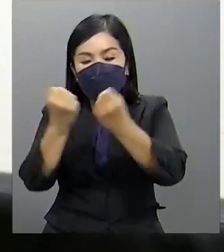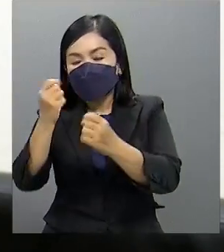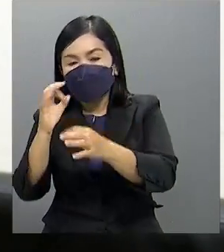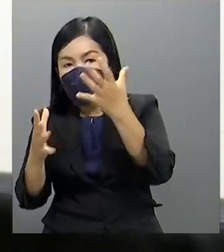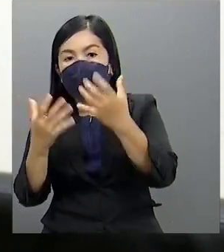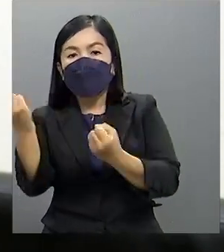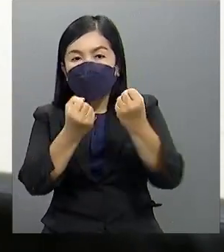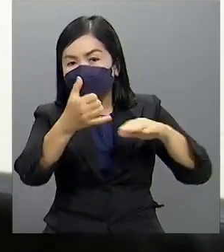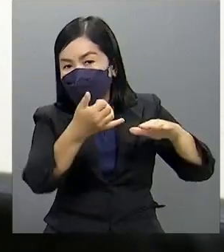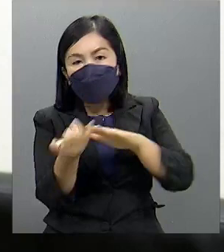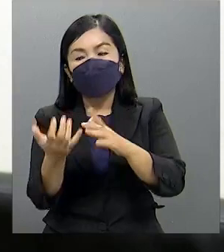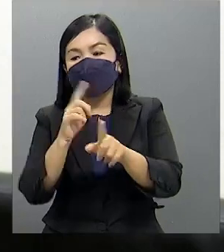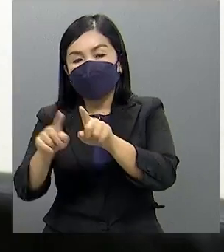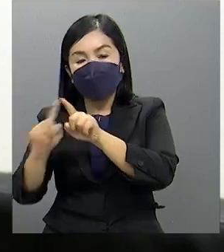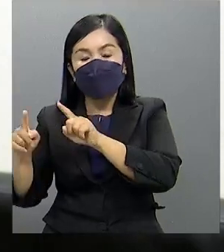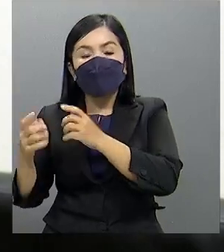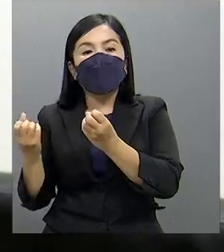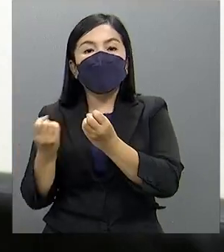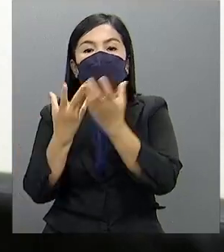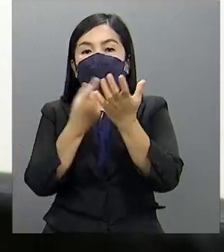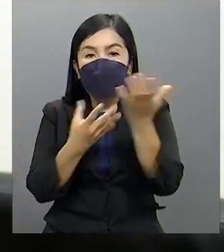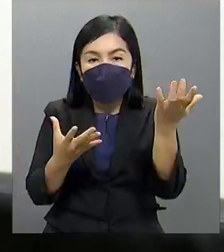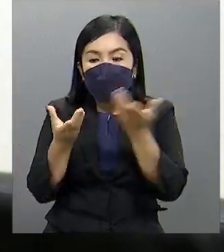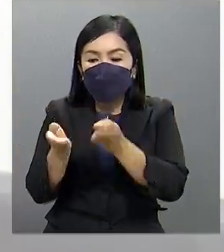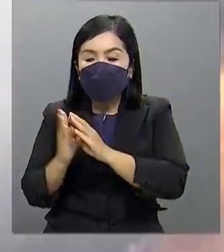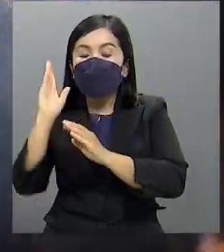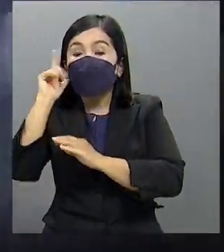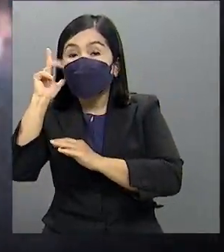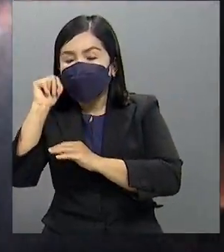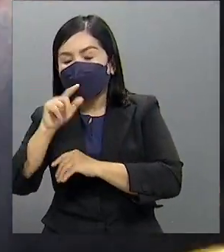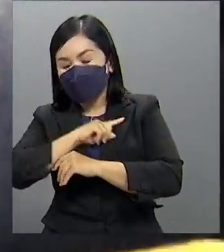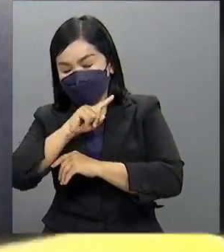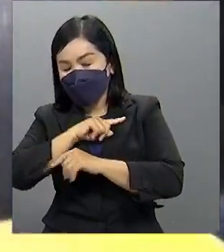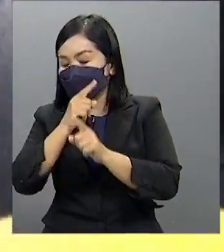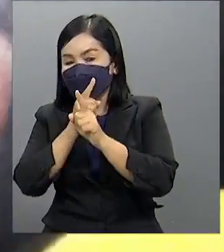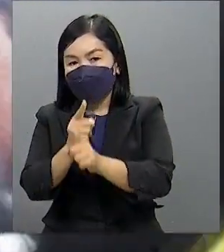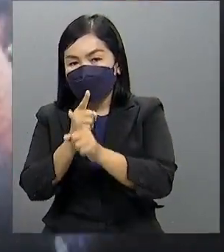ครับมีความเสียหายเมื่อไหร่พ่อแม่ต้องร่วมรับผิดด้วยเสมอครับ